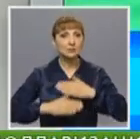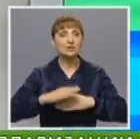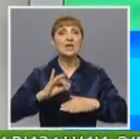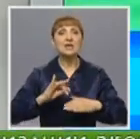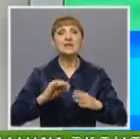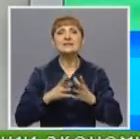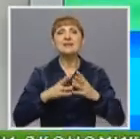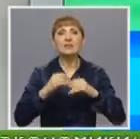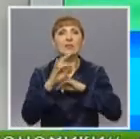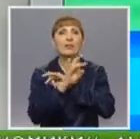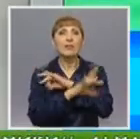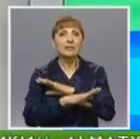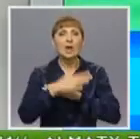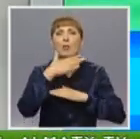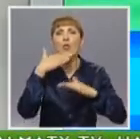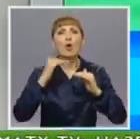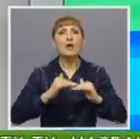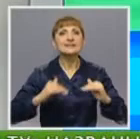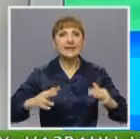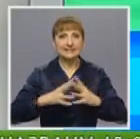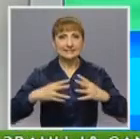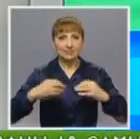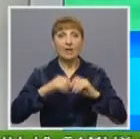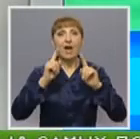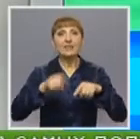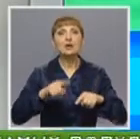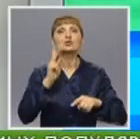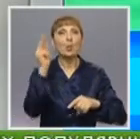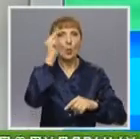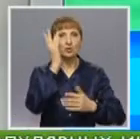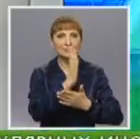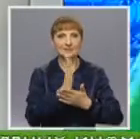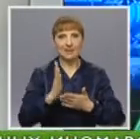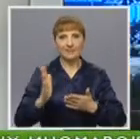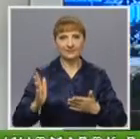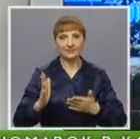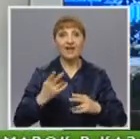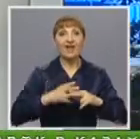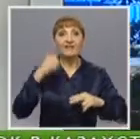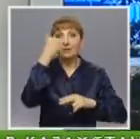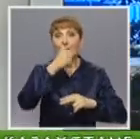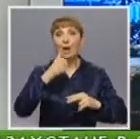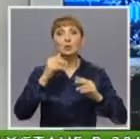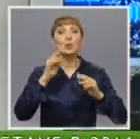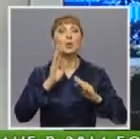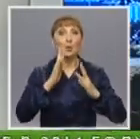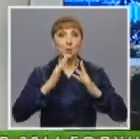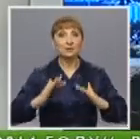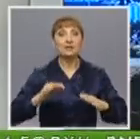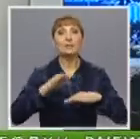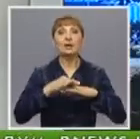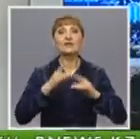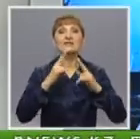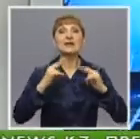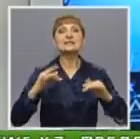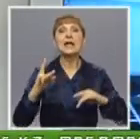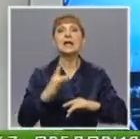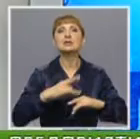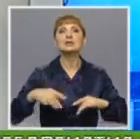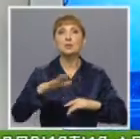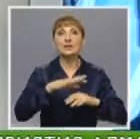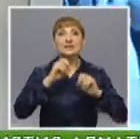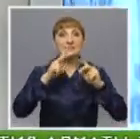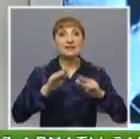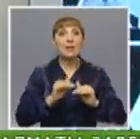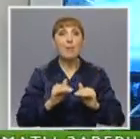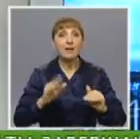ограниченными возможностями из малообеспеченных и многодетных семей, а также отличники учебы. В этом году утренник прошел во Дворце Республики.